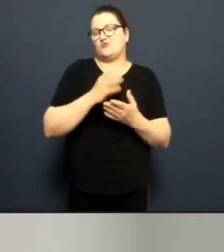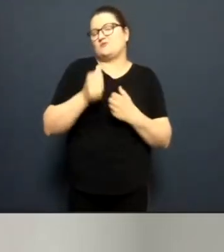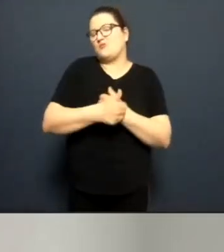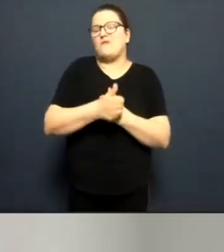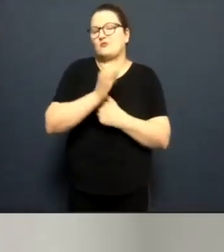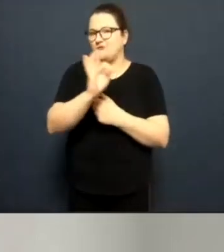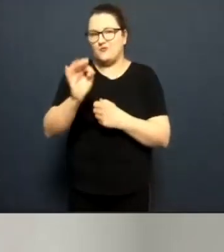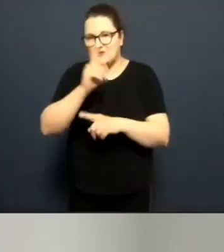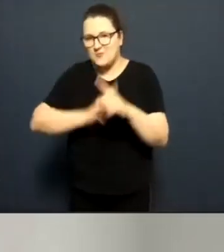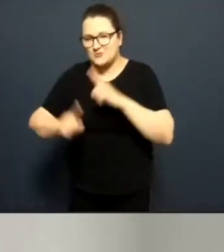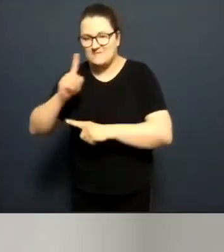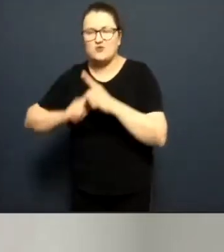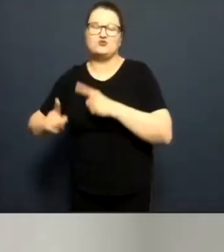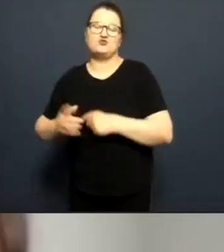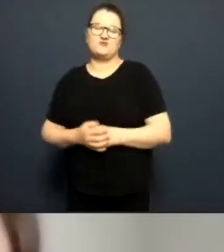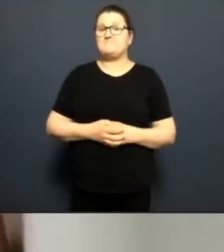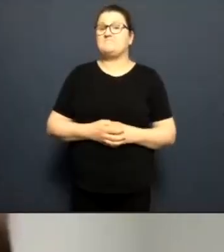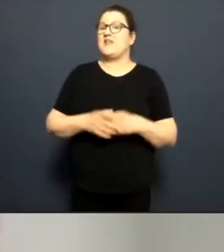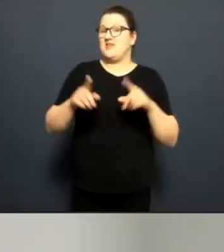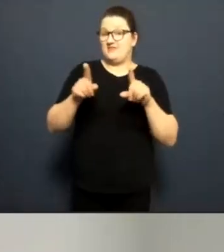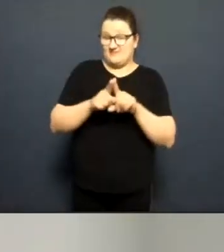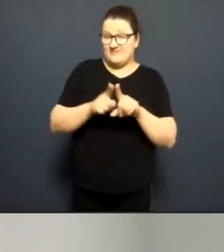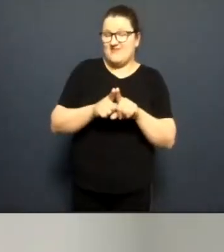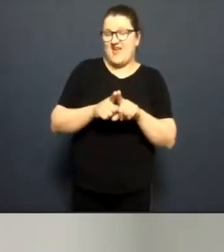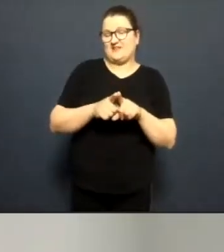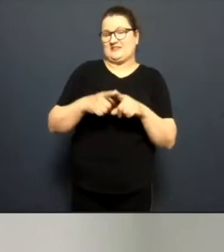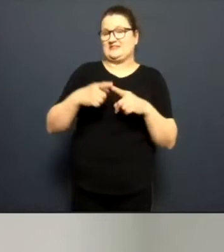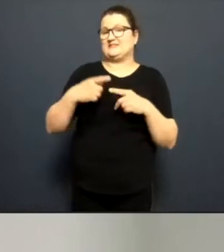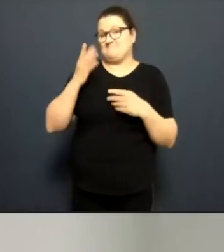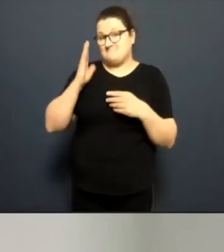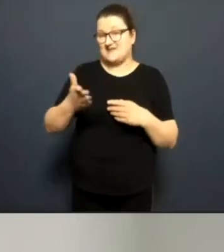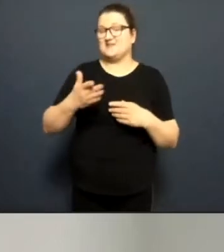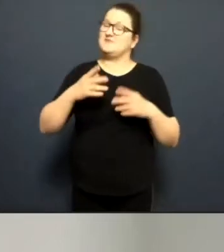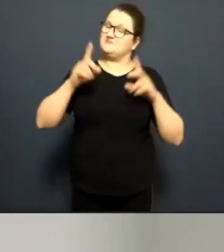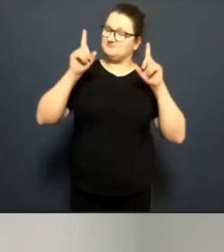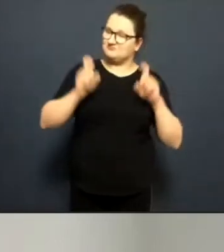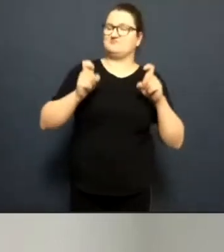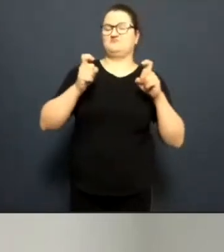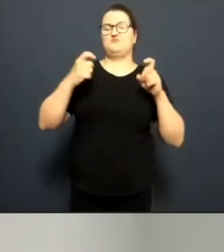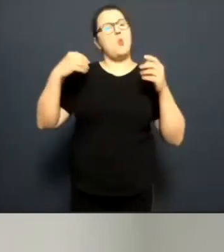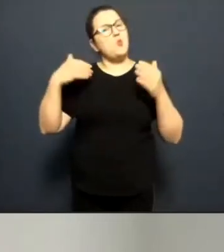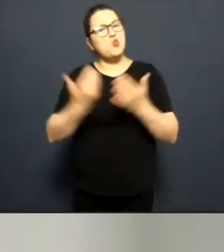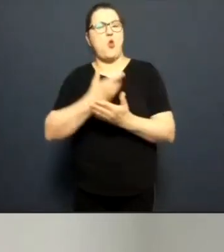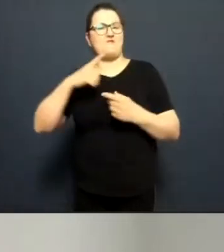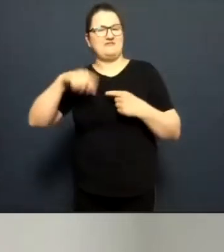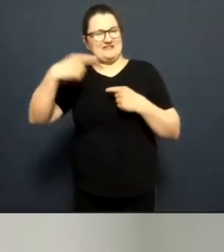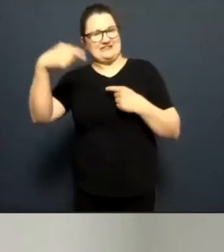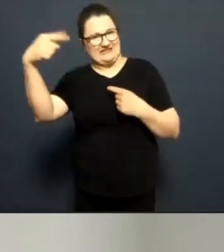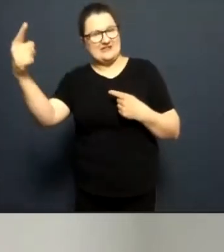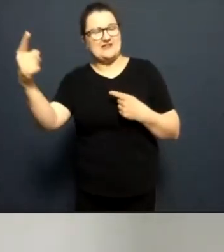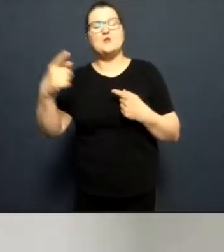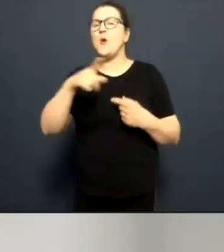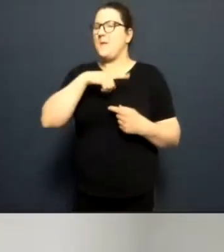niepełnosprawność. W międzyczasie, zanim odpalimy, jak bym to powiedział, nową edycję,